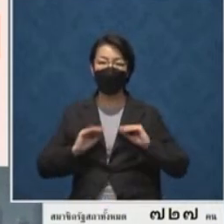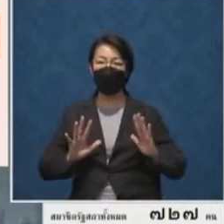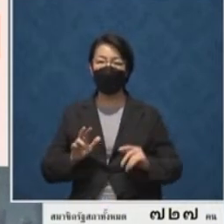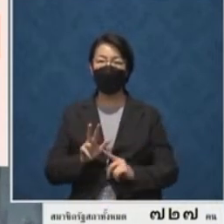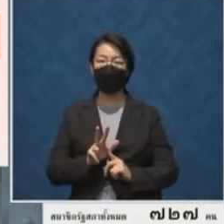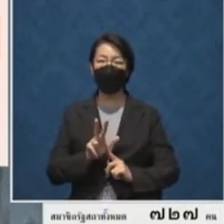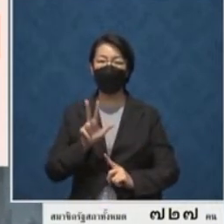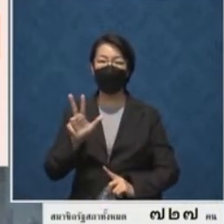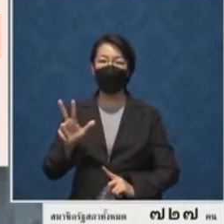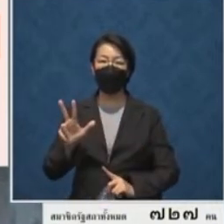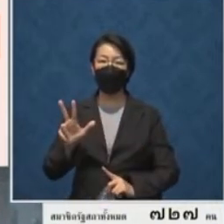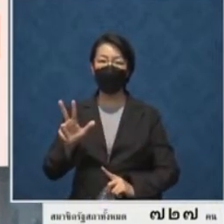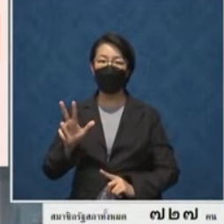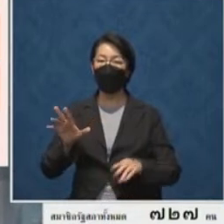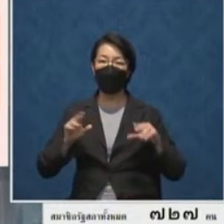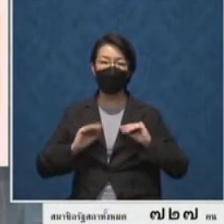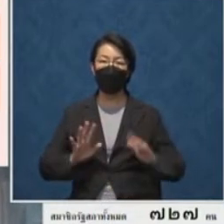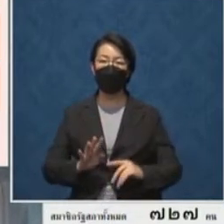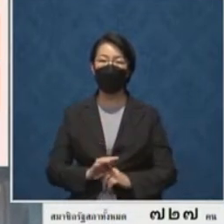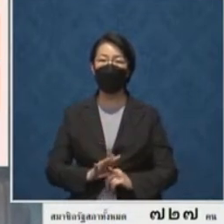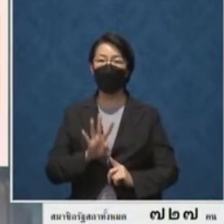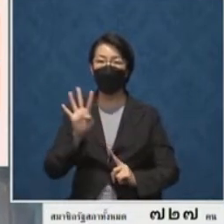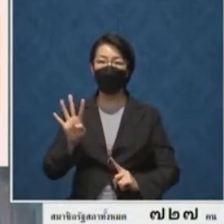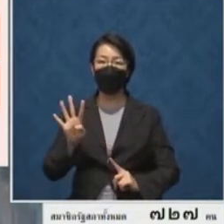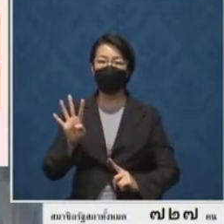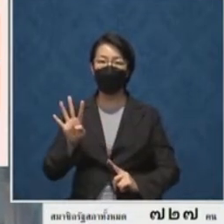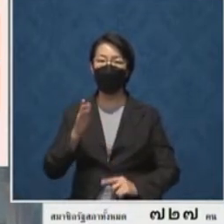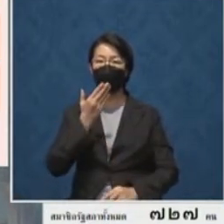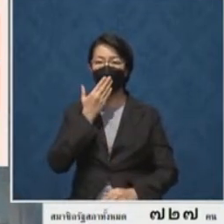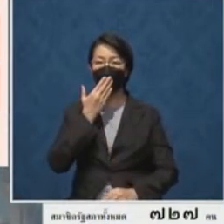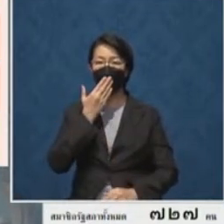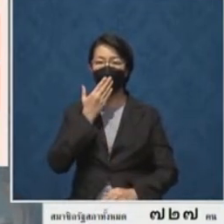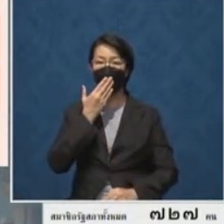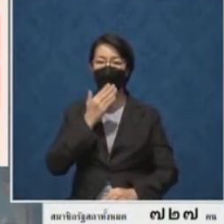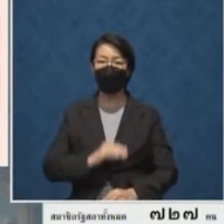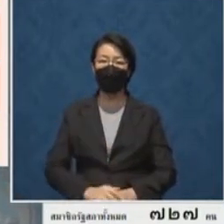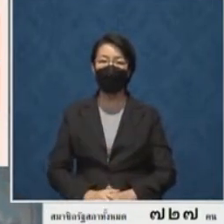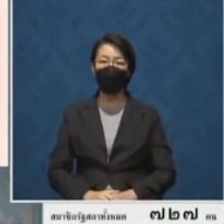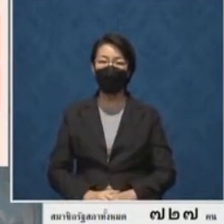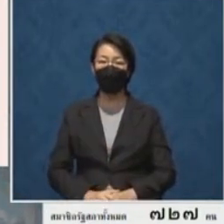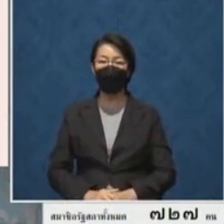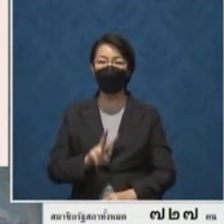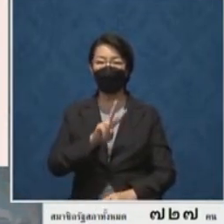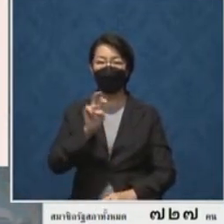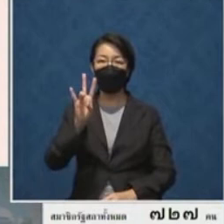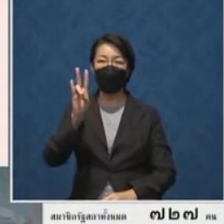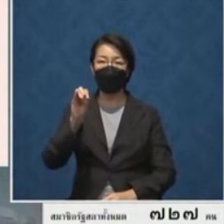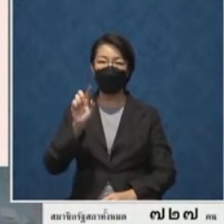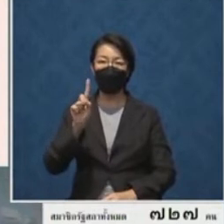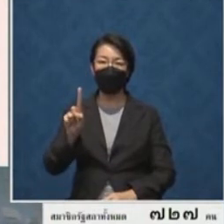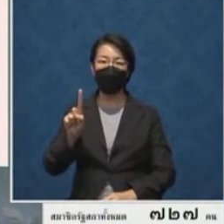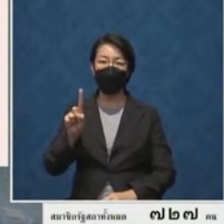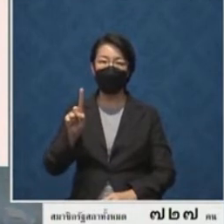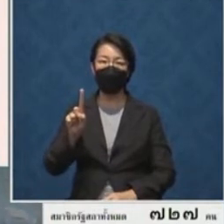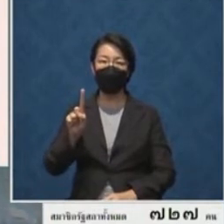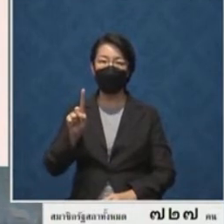ไม่รับหลักการและ4งดออกเสียงครับ 271นายบุญมีสุรโคตร 1